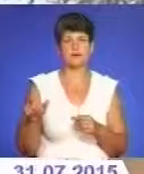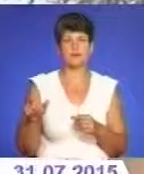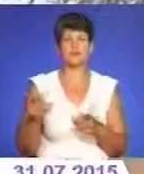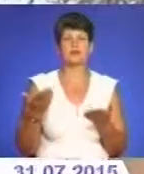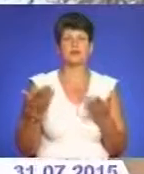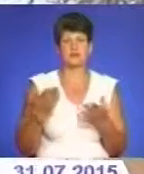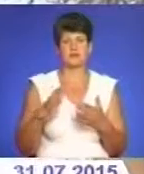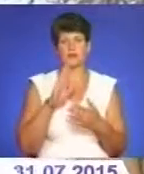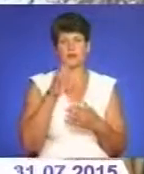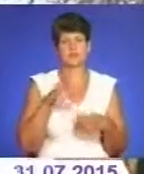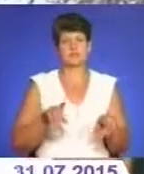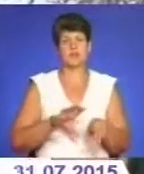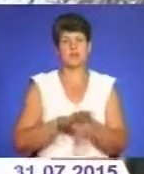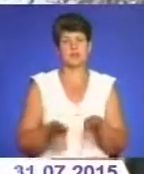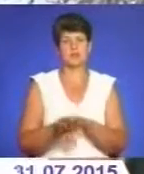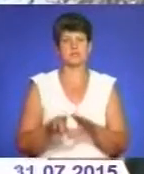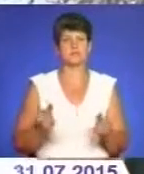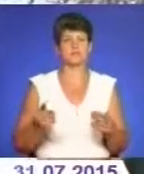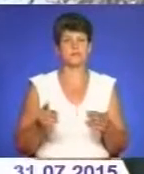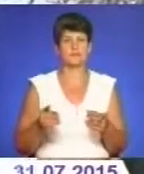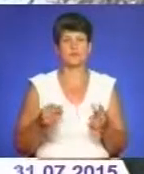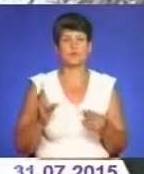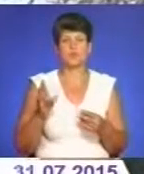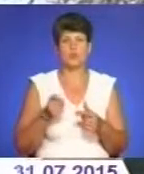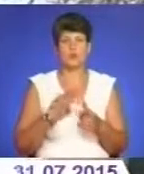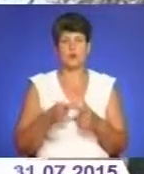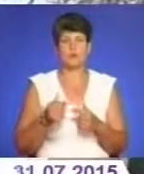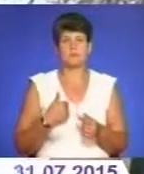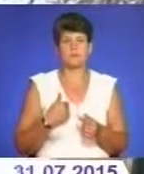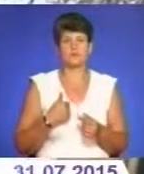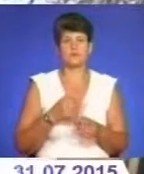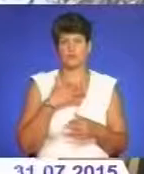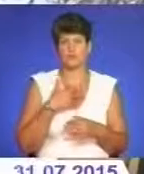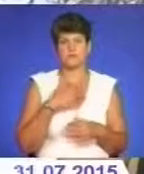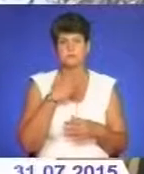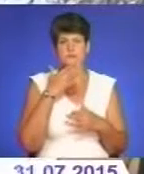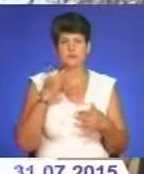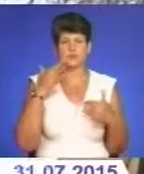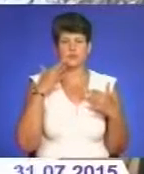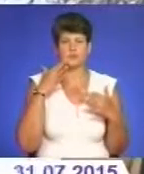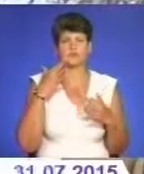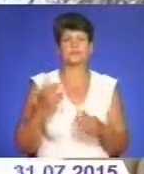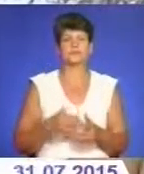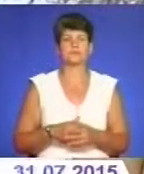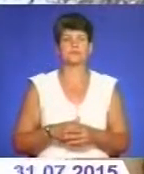заключили. Да. Но мы много, у нас много занять